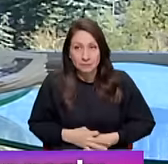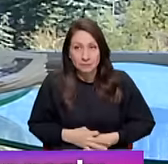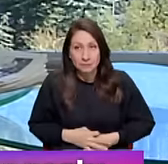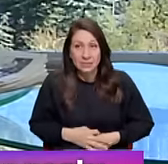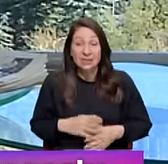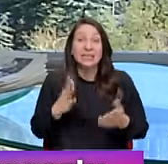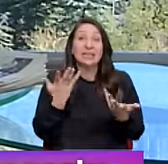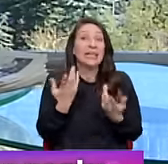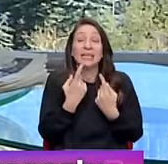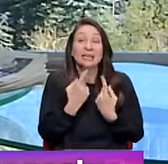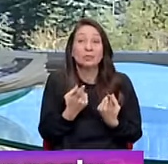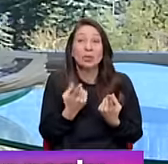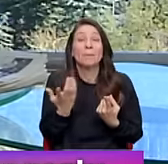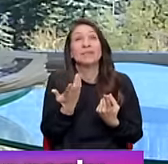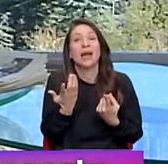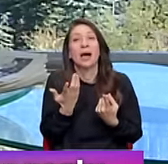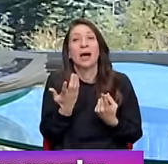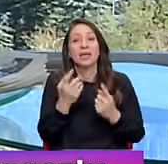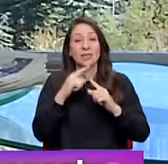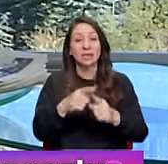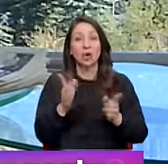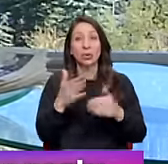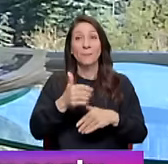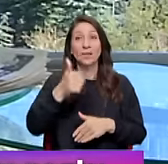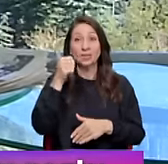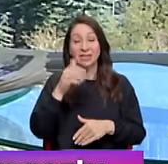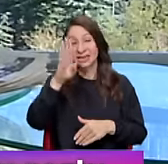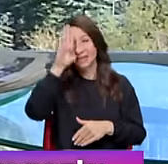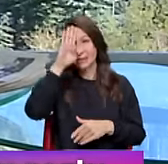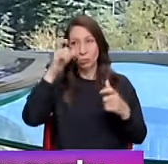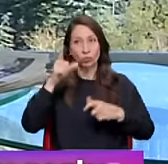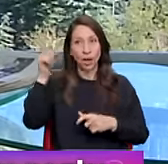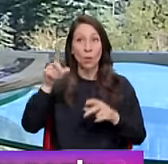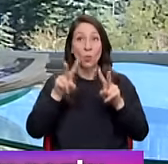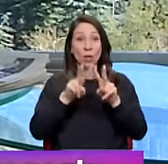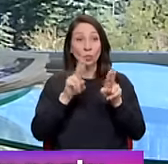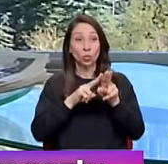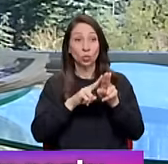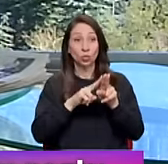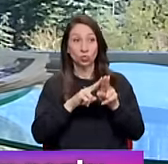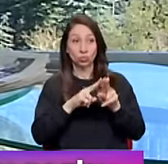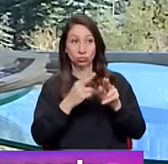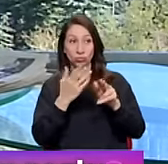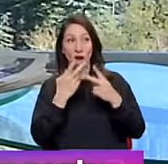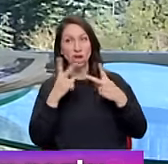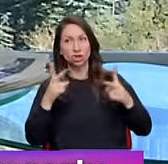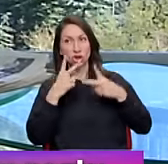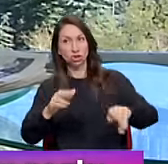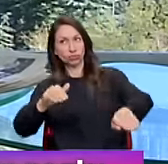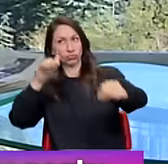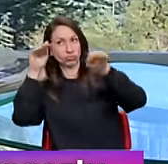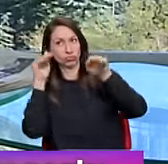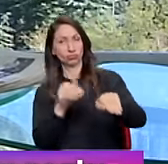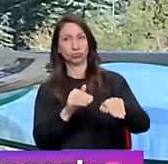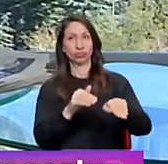ilikleniyor. Ne denilmişti? Mesela Taksiciler Odası Başkanı İstanbul'da Murat Kurum'u da açıktan aleni